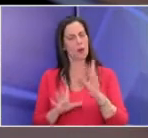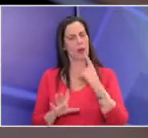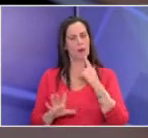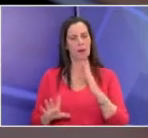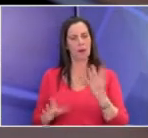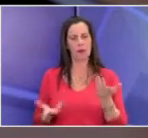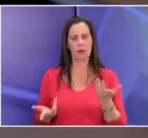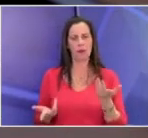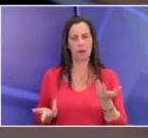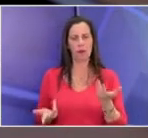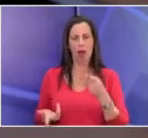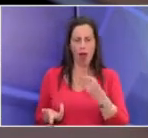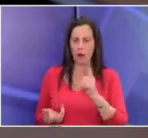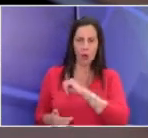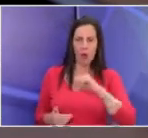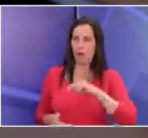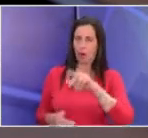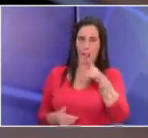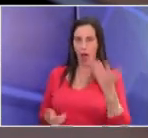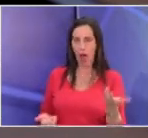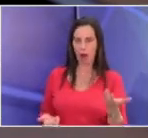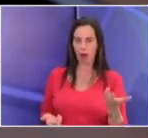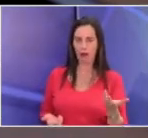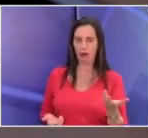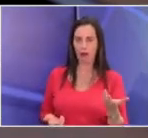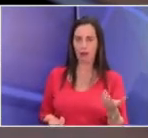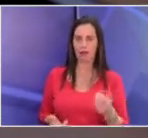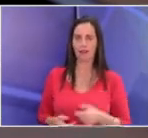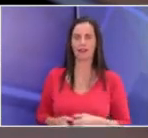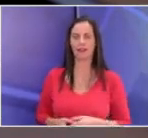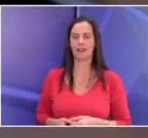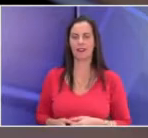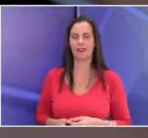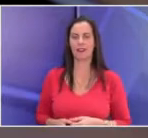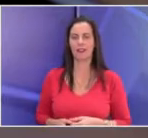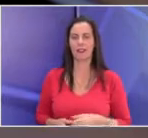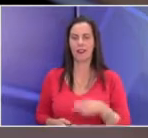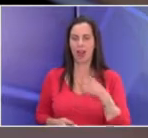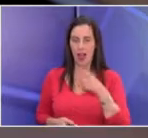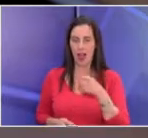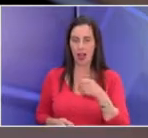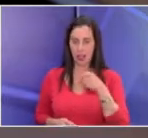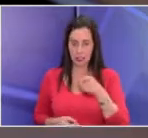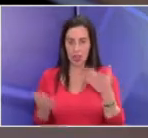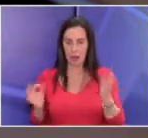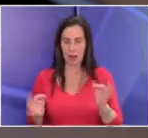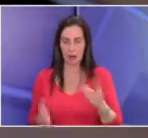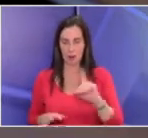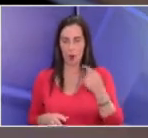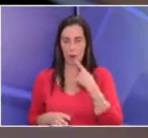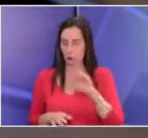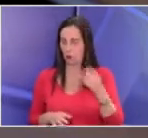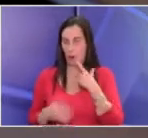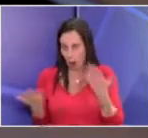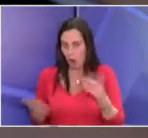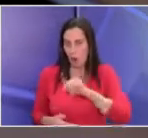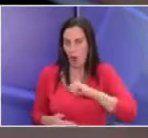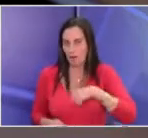קלינית, מנהלת השירות לאבחון ושיקום בקהילה ברשות לשיקום האסיר. תודה רבה שהצטרפת אלינו. תודה לכם. אני בטוח שעוד נדבר